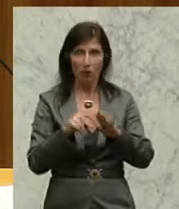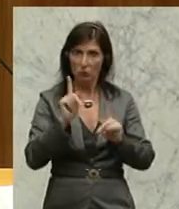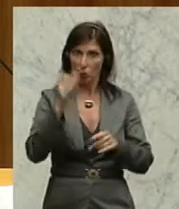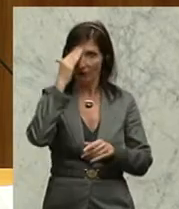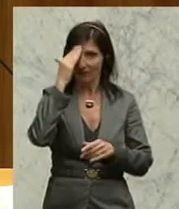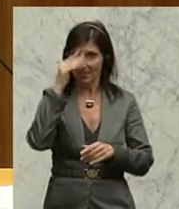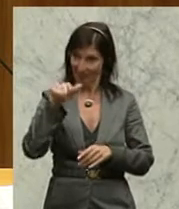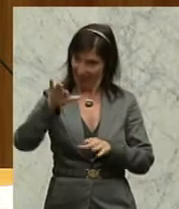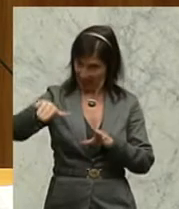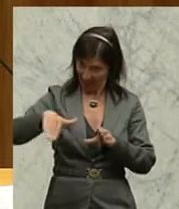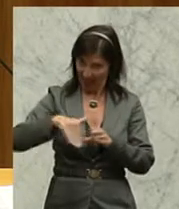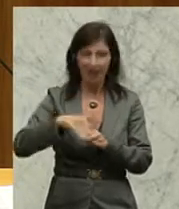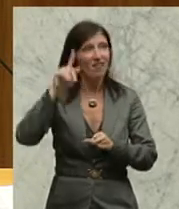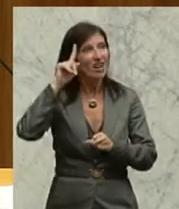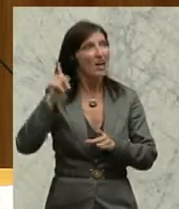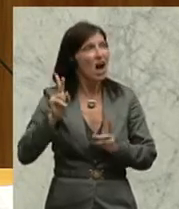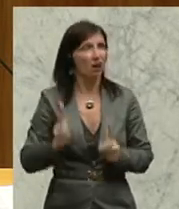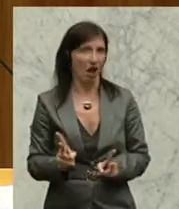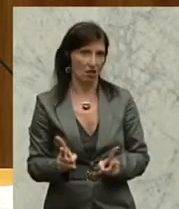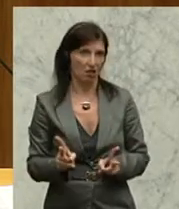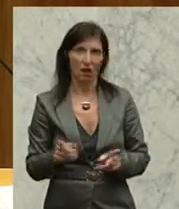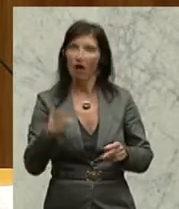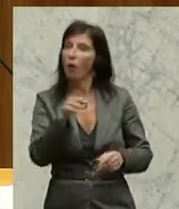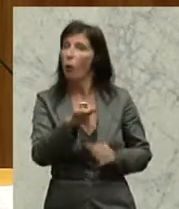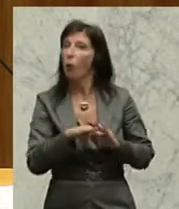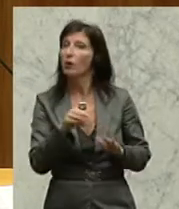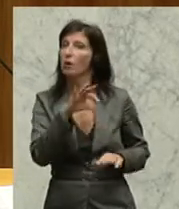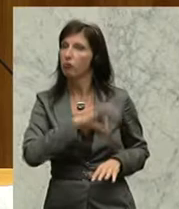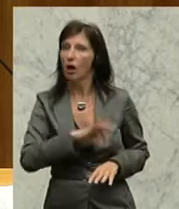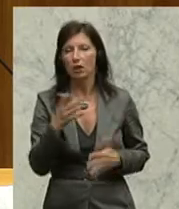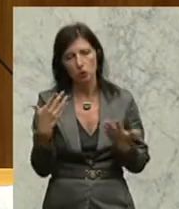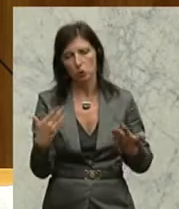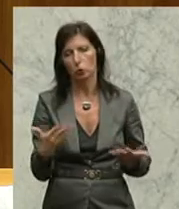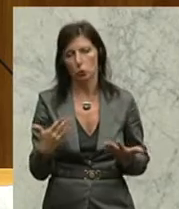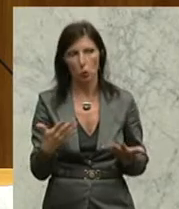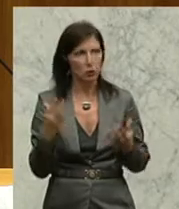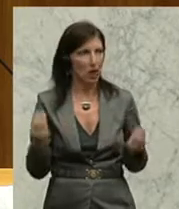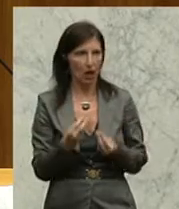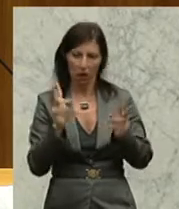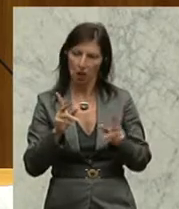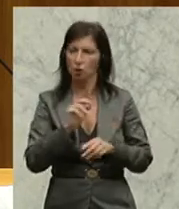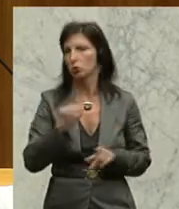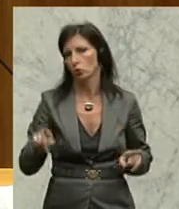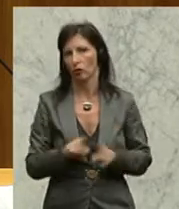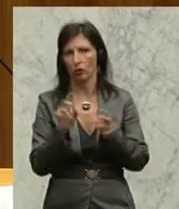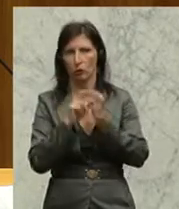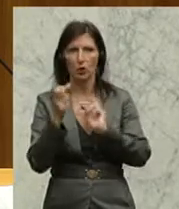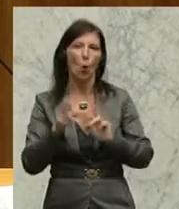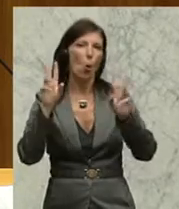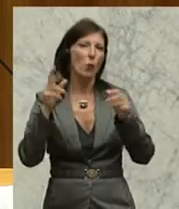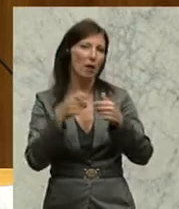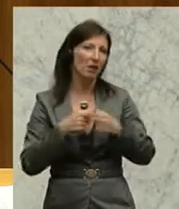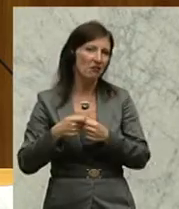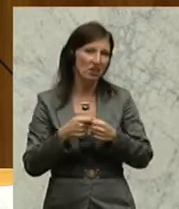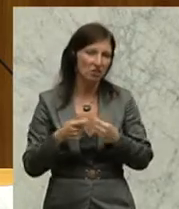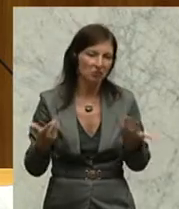kann das auch und er sein profil vermuten ist dass wir die konkreten ansätze die man rasch umsetzen kann und bei den gewerkschaften es gibt sicherlich